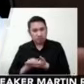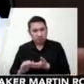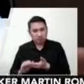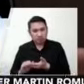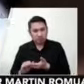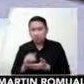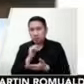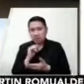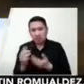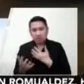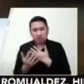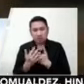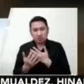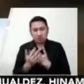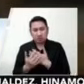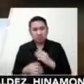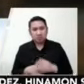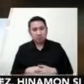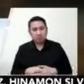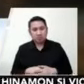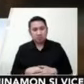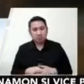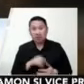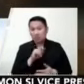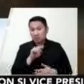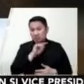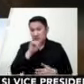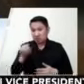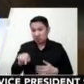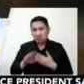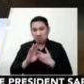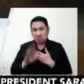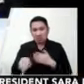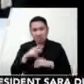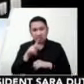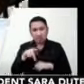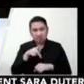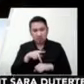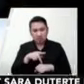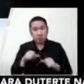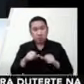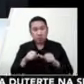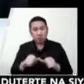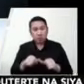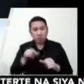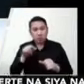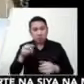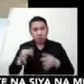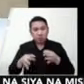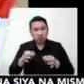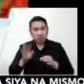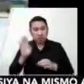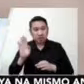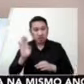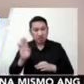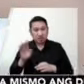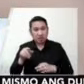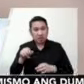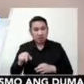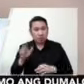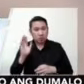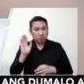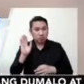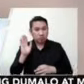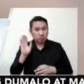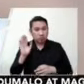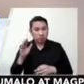isang segundo. Kapag nakauwi na sa Pilipinas, ay magpapatuloy naman ang paglilitis sa kanyang recruiter para sa kasong human trafficking at estafa. Tinitiyak naman